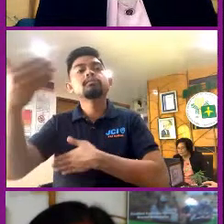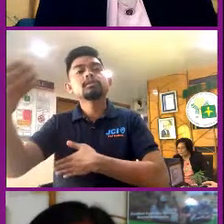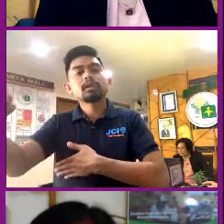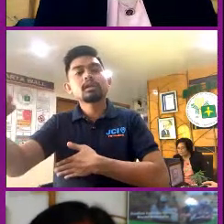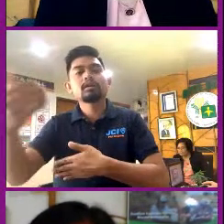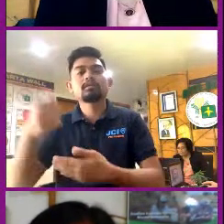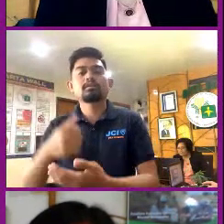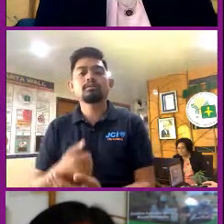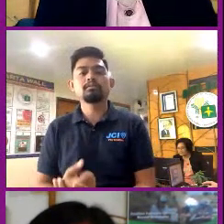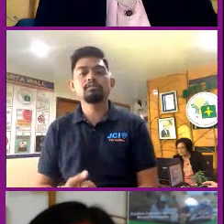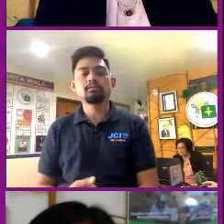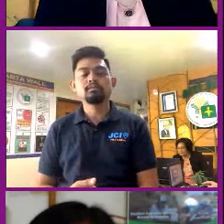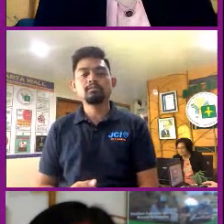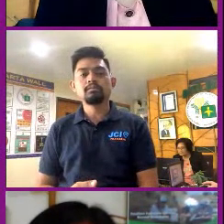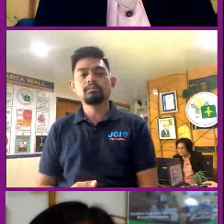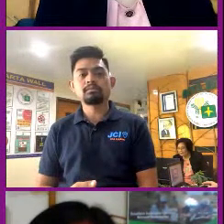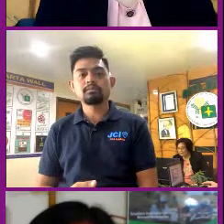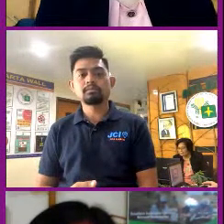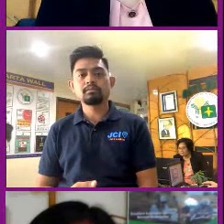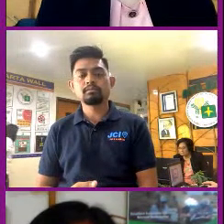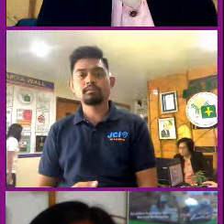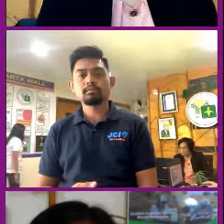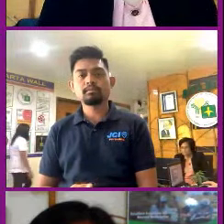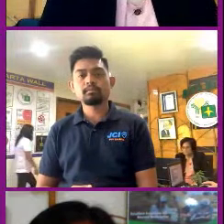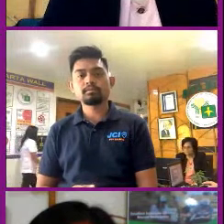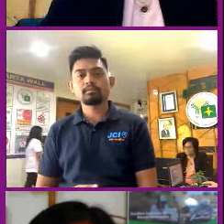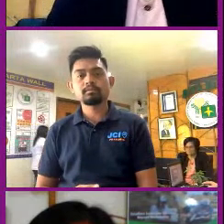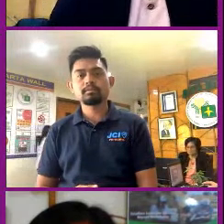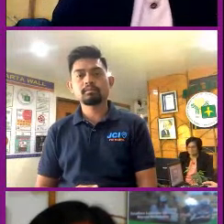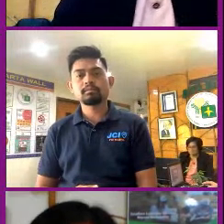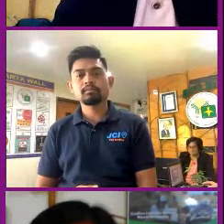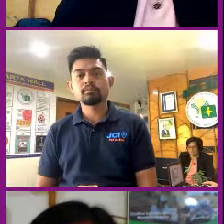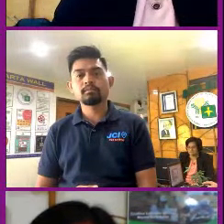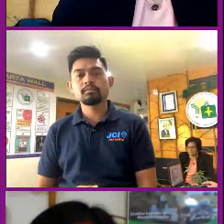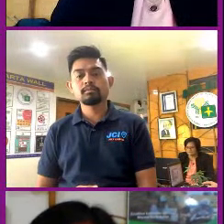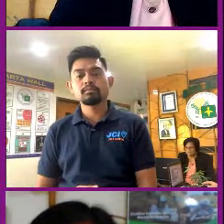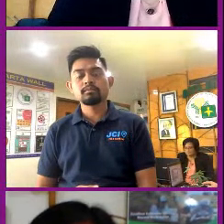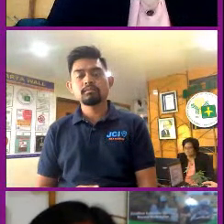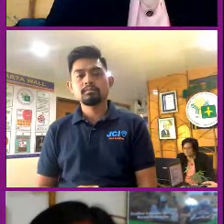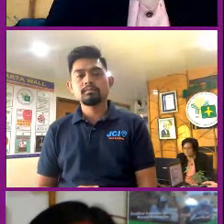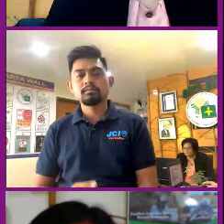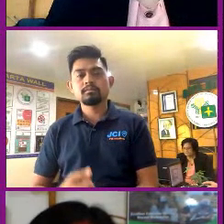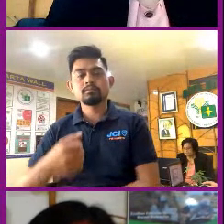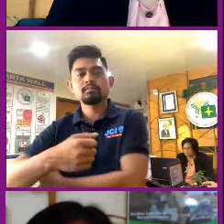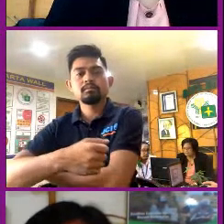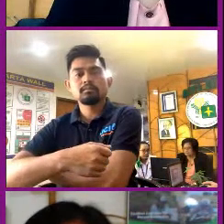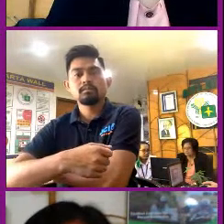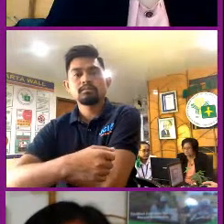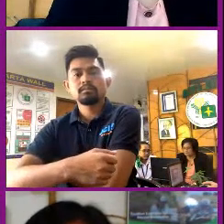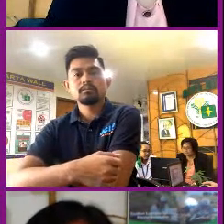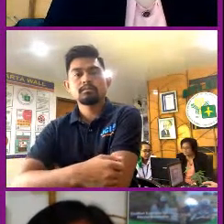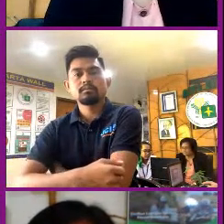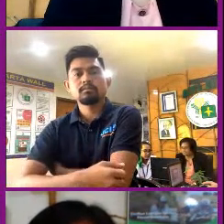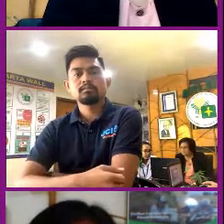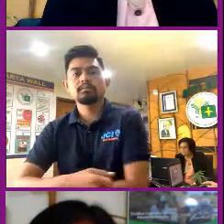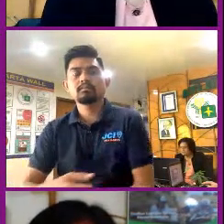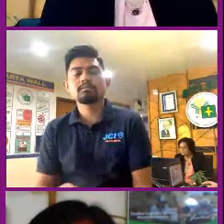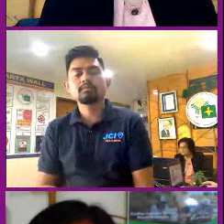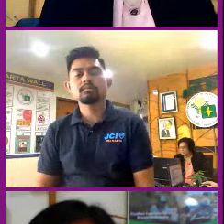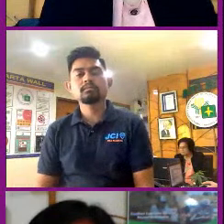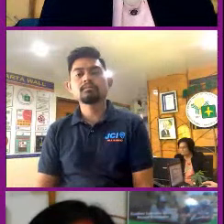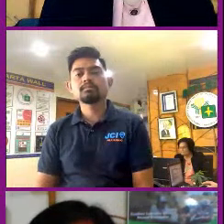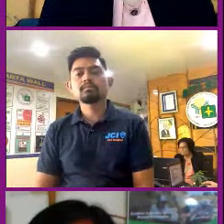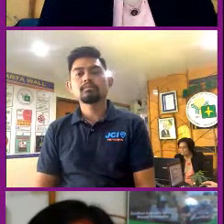And equal responsibility. Anong pangalan po? I-mention na po yung pangalan mo. Sagot din. Teka. Mulukso itong